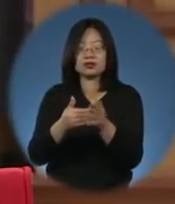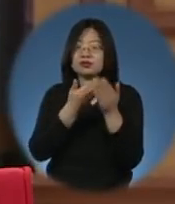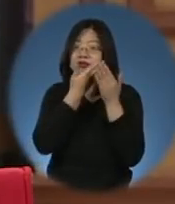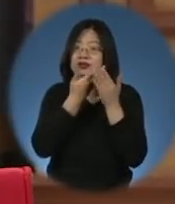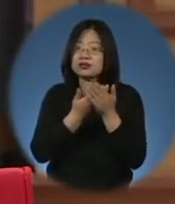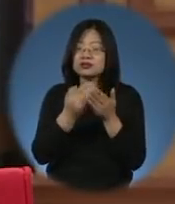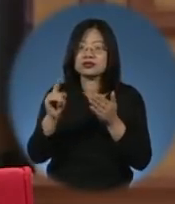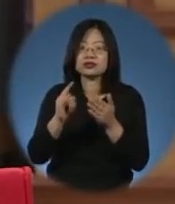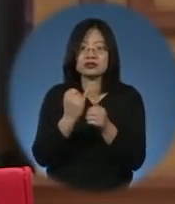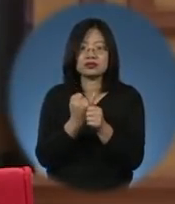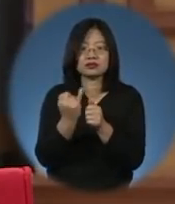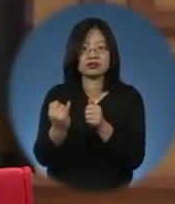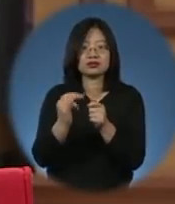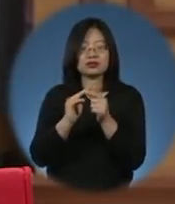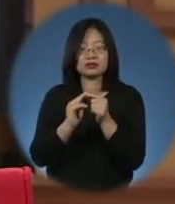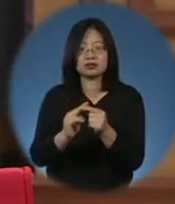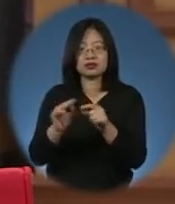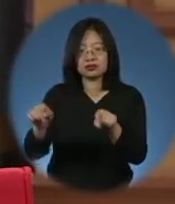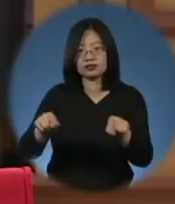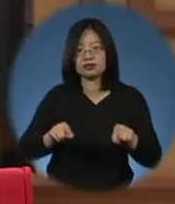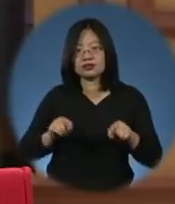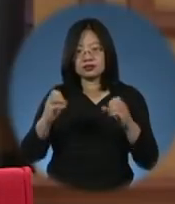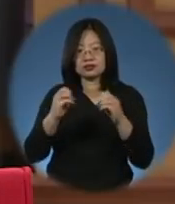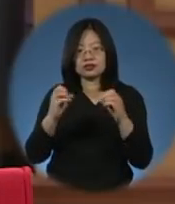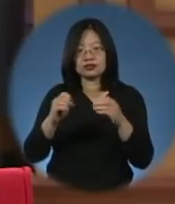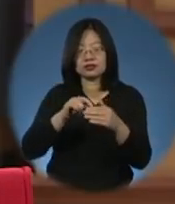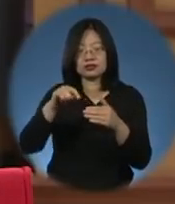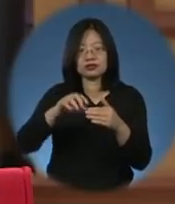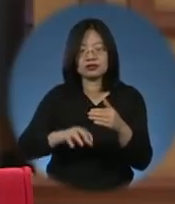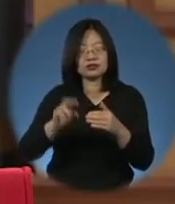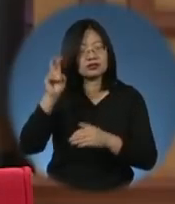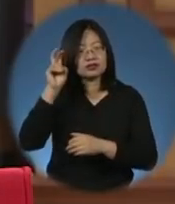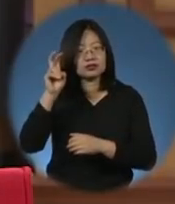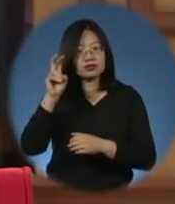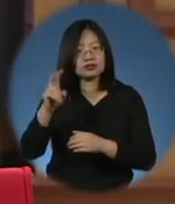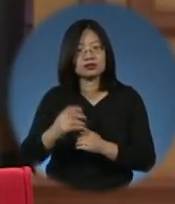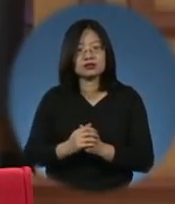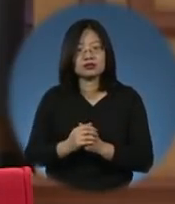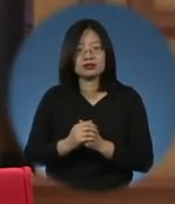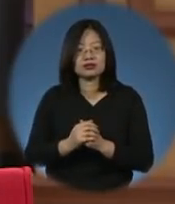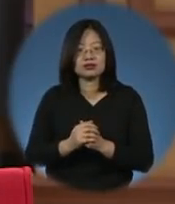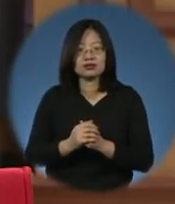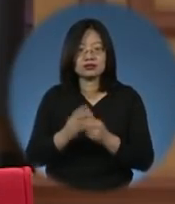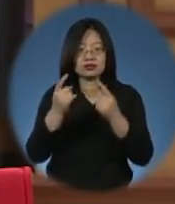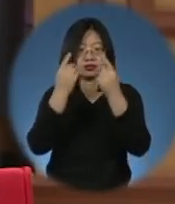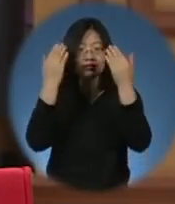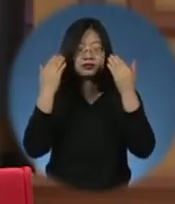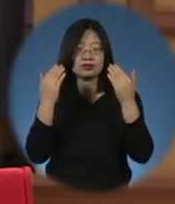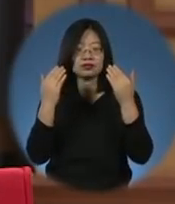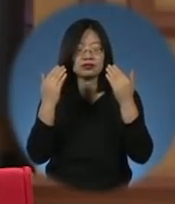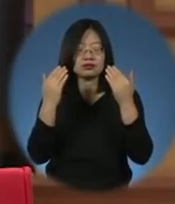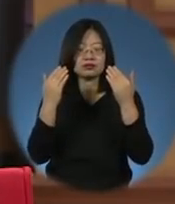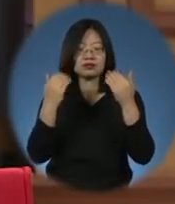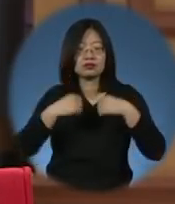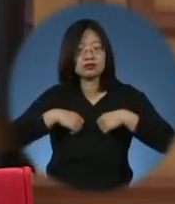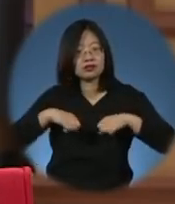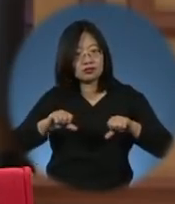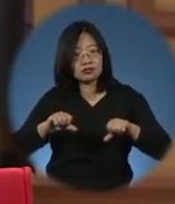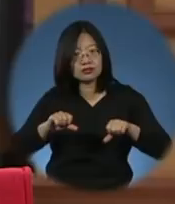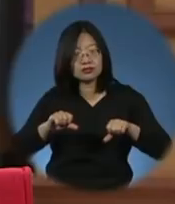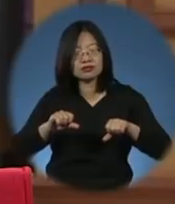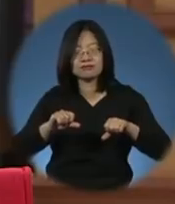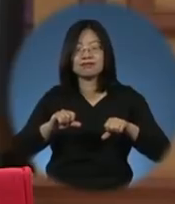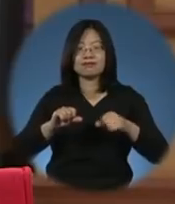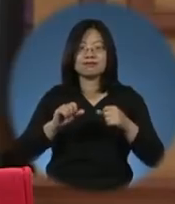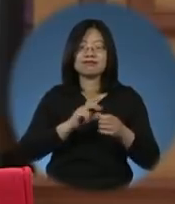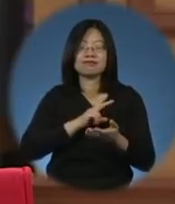중요한 게 그겁니다. 저희 집사람과의 이제 대화 속에서 아무래도 대학을 그럼 안 갈 거냐라는 이야기가 분명히